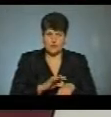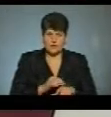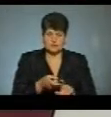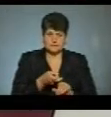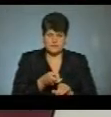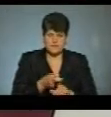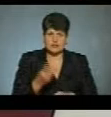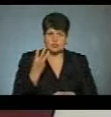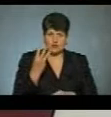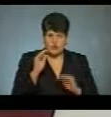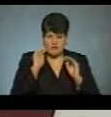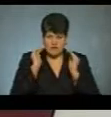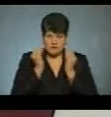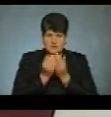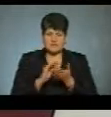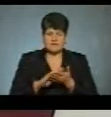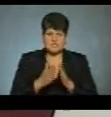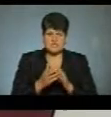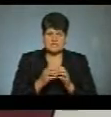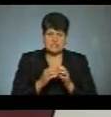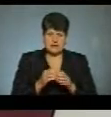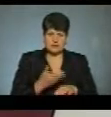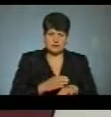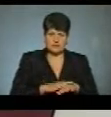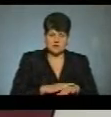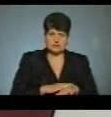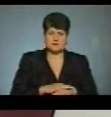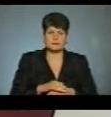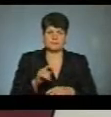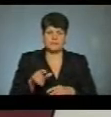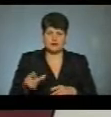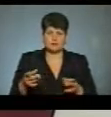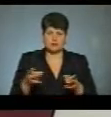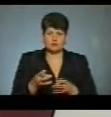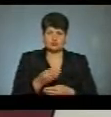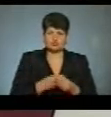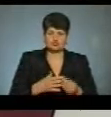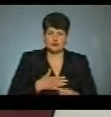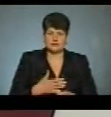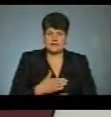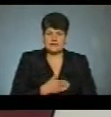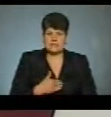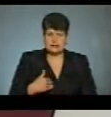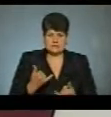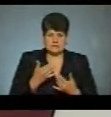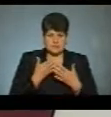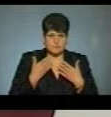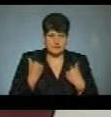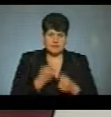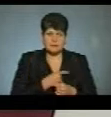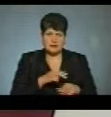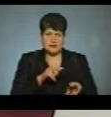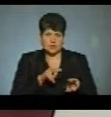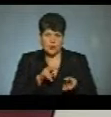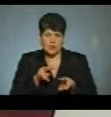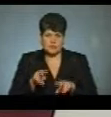3 із них в реанімації у стані середньої важкості. Пацієнтів, які потребують штучної вентиляції легень, наразі немає. Медики, які доглядають